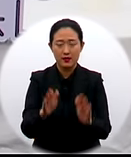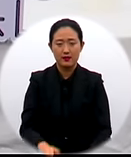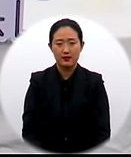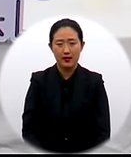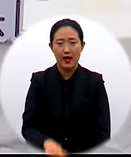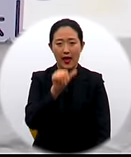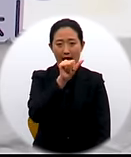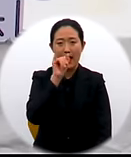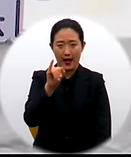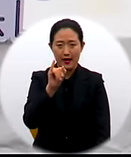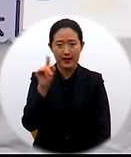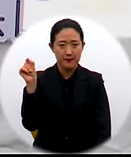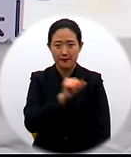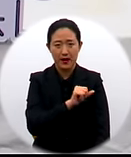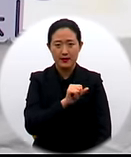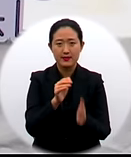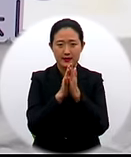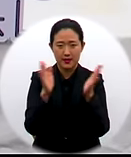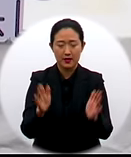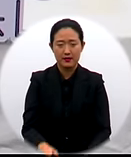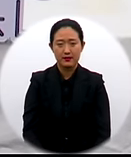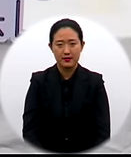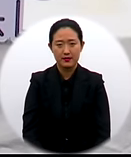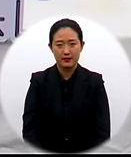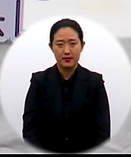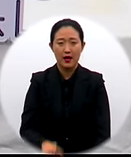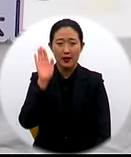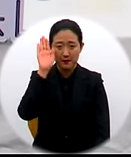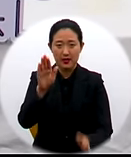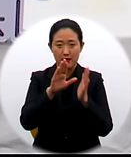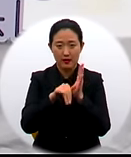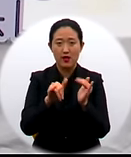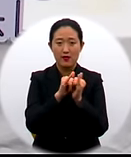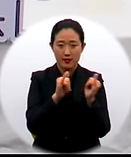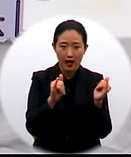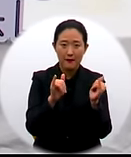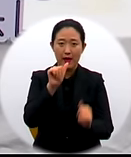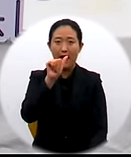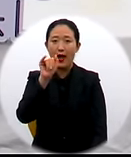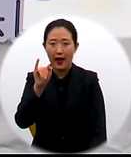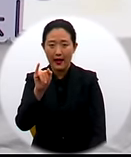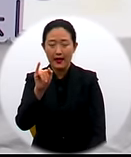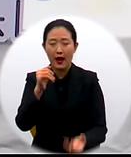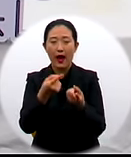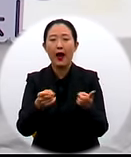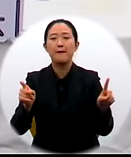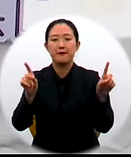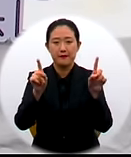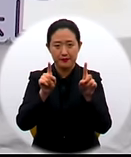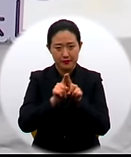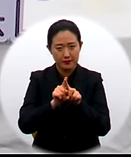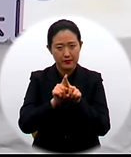거죠. 이렇게 시장에서는 AI 활용이 굉장히 가속화되고 있는데요. 사실은 미래에는 인간과 AI의